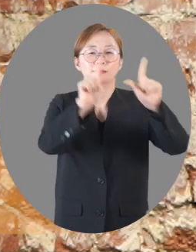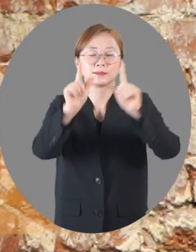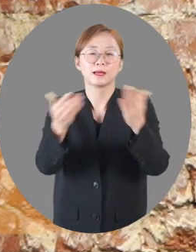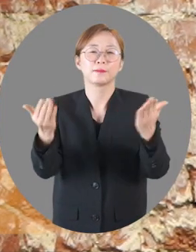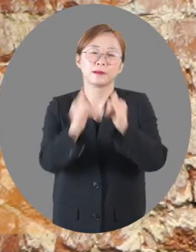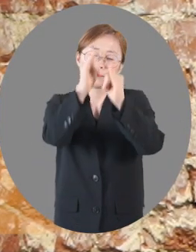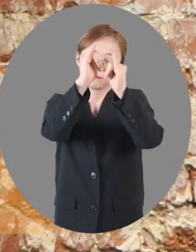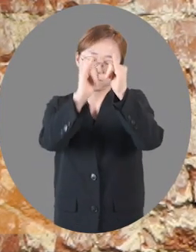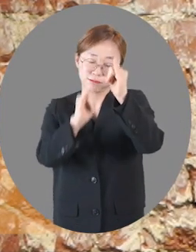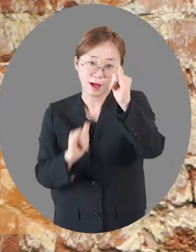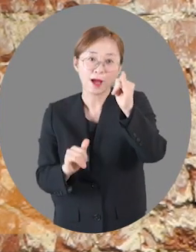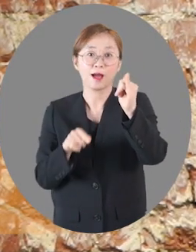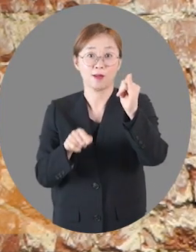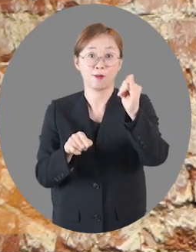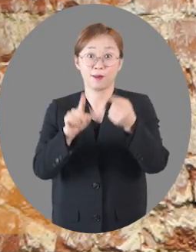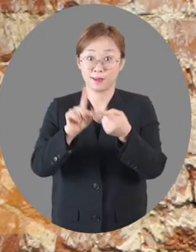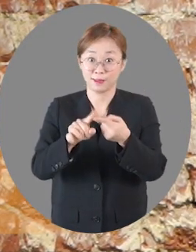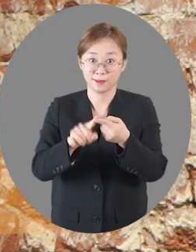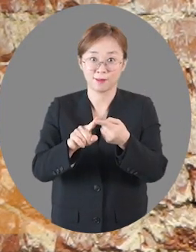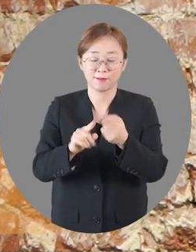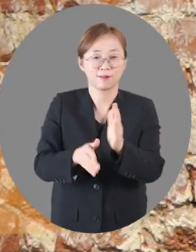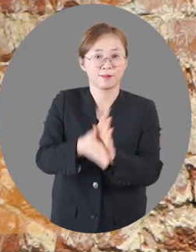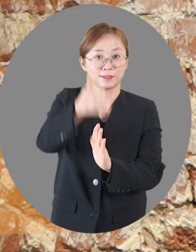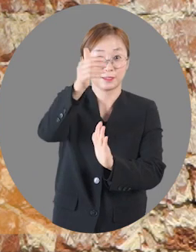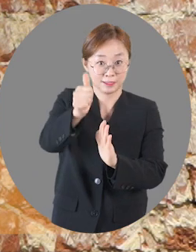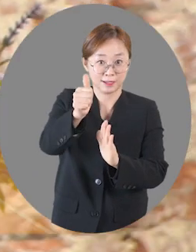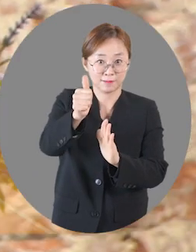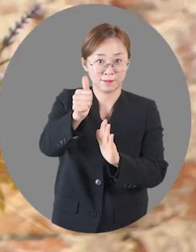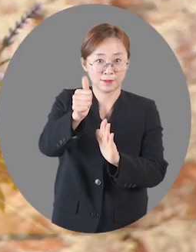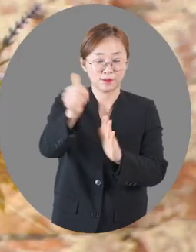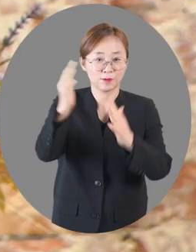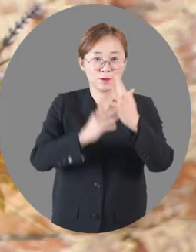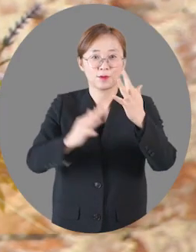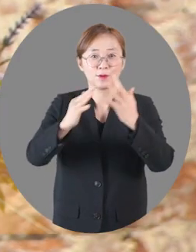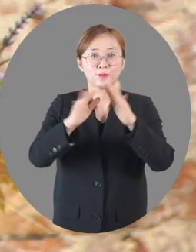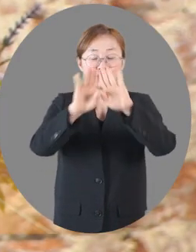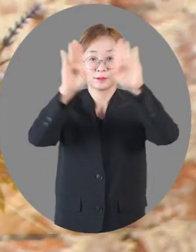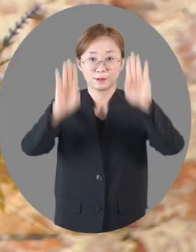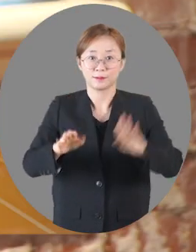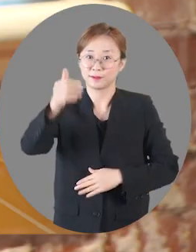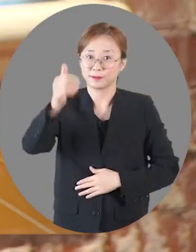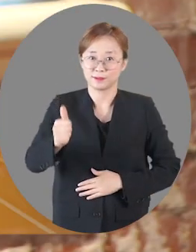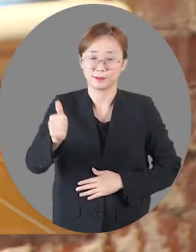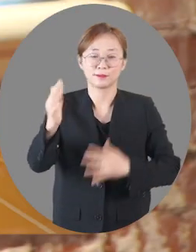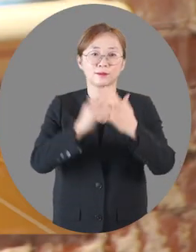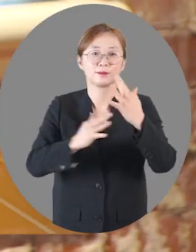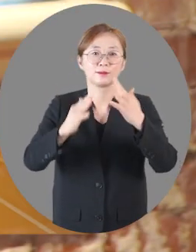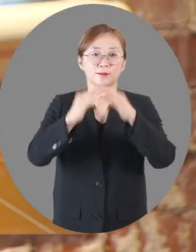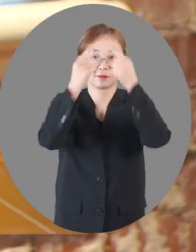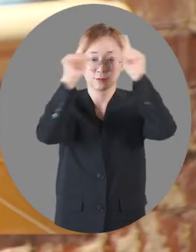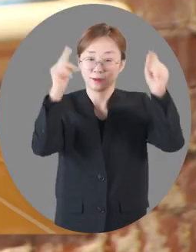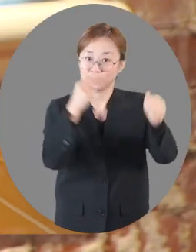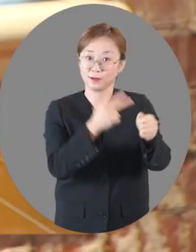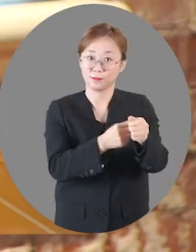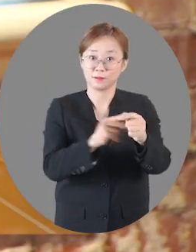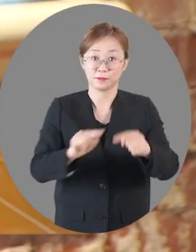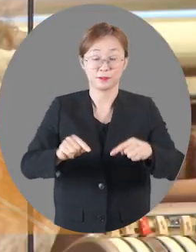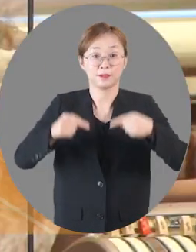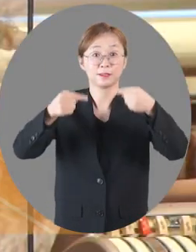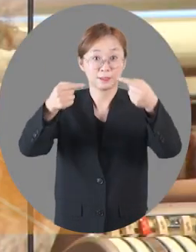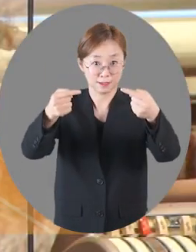무령왕의 삶과 업적, 무령왕의 해 의미 등에 대해 김정섭 공주시장과 한수